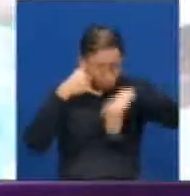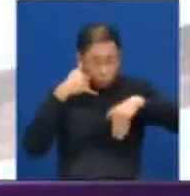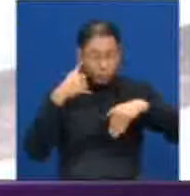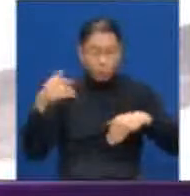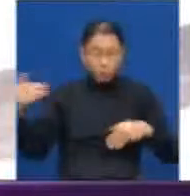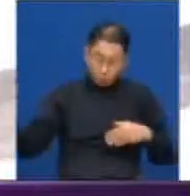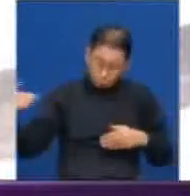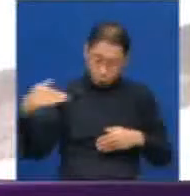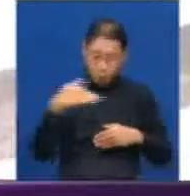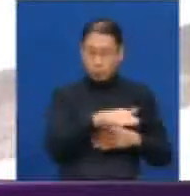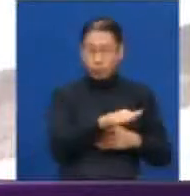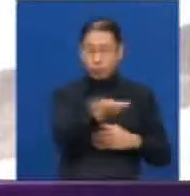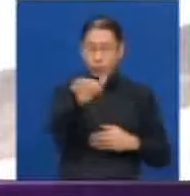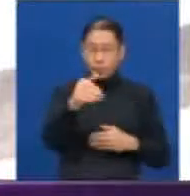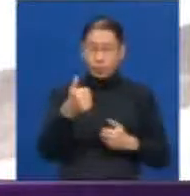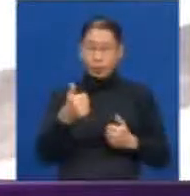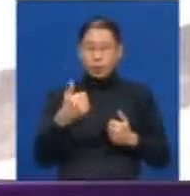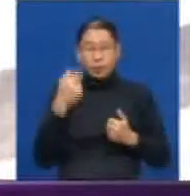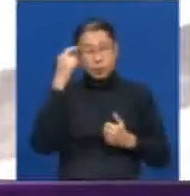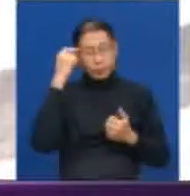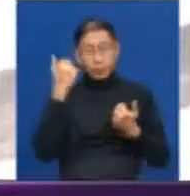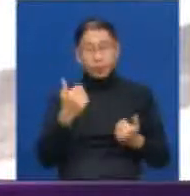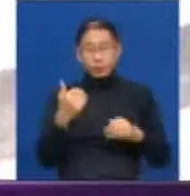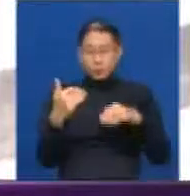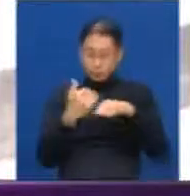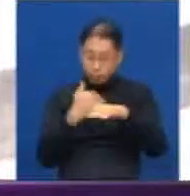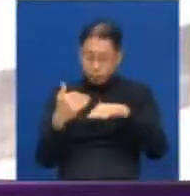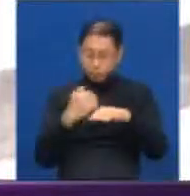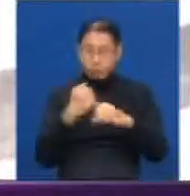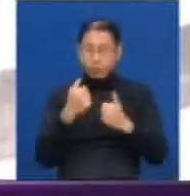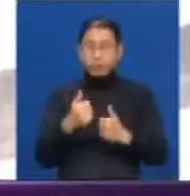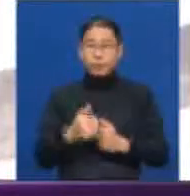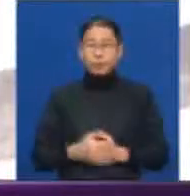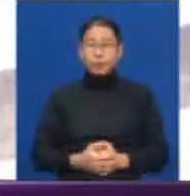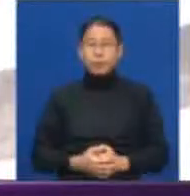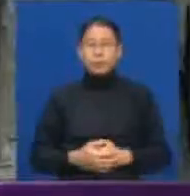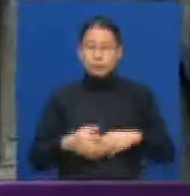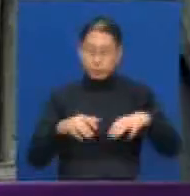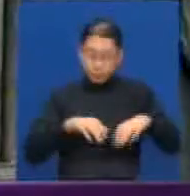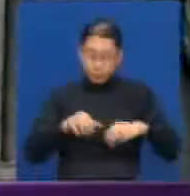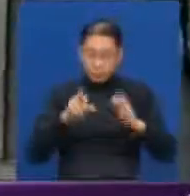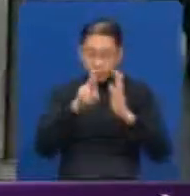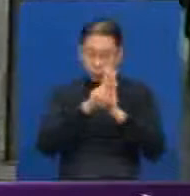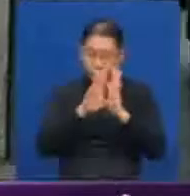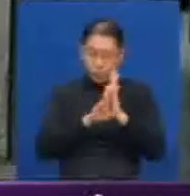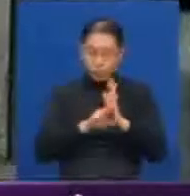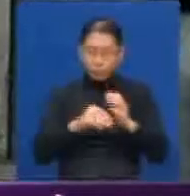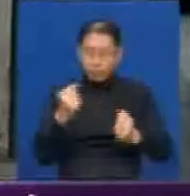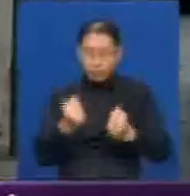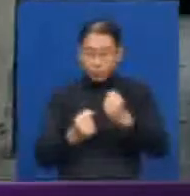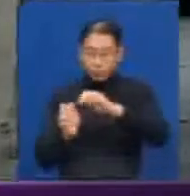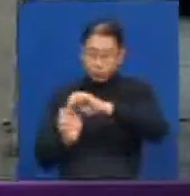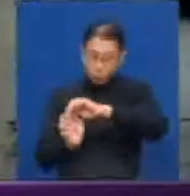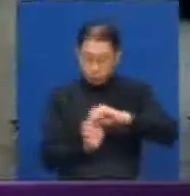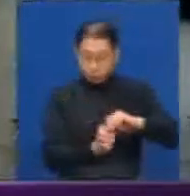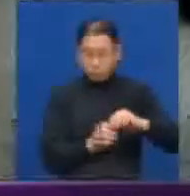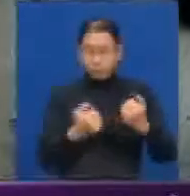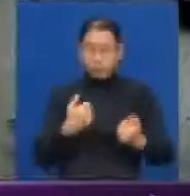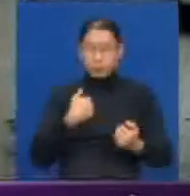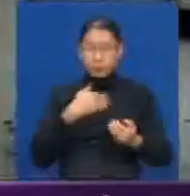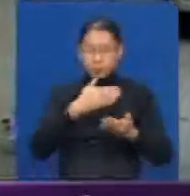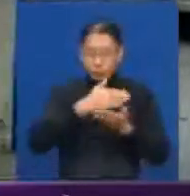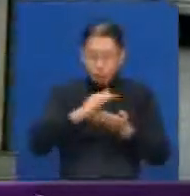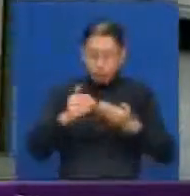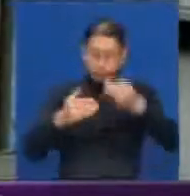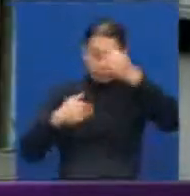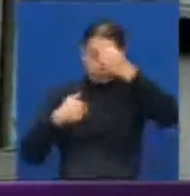กันเยอะจราจรนะนำมาจอดออกเยอะ การจัดระเบียบรถตู้โดยสารสาธารณะนี้แบ่งเป็น